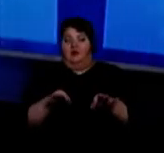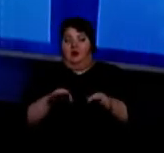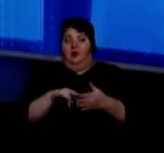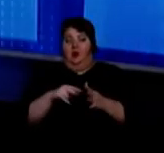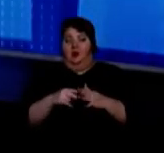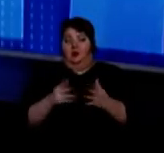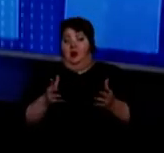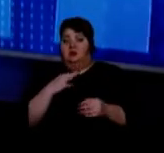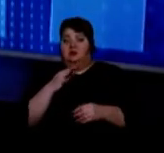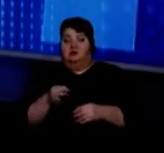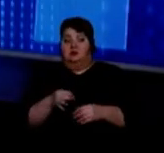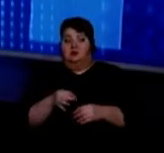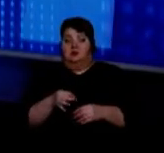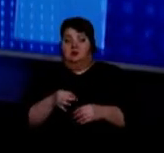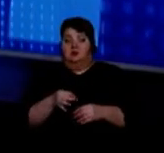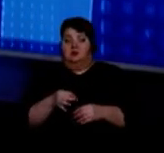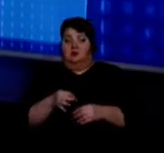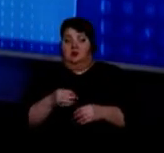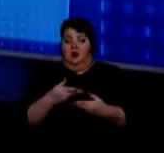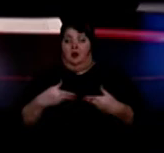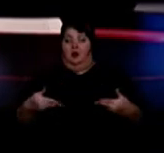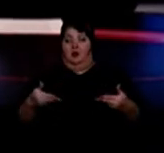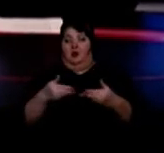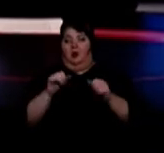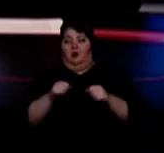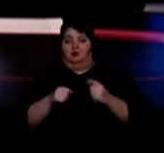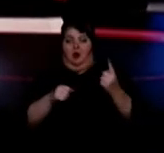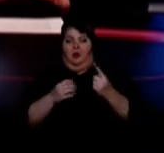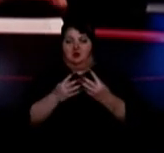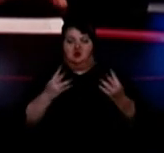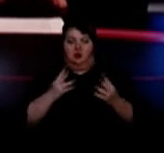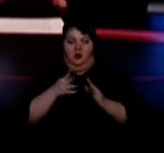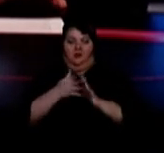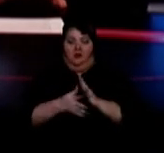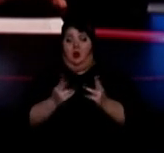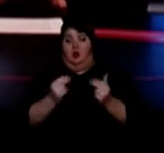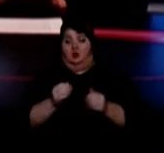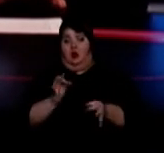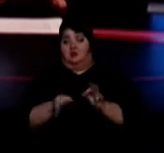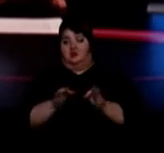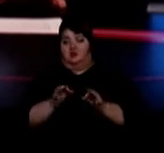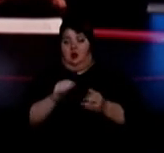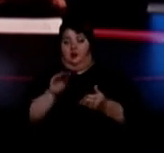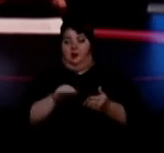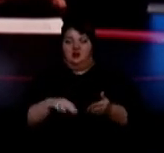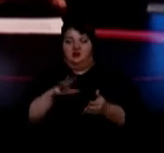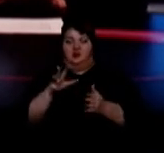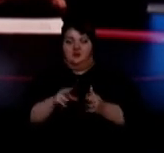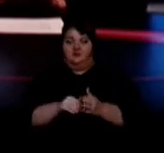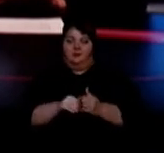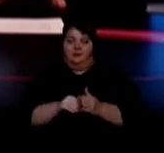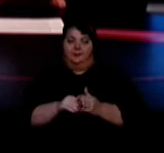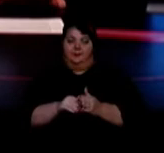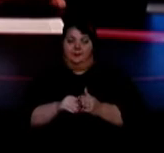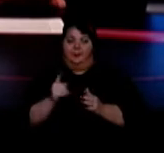Як сказати? Ми просто... Можливо, якісь першочергові витрати? Так, звичайно, пишемо всі, як то